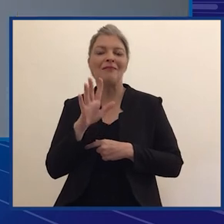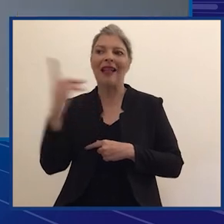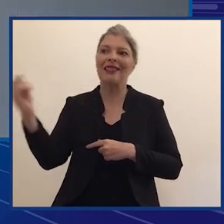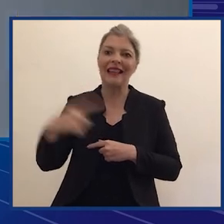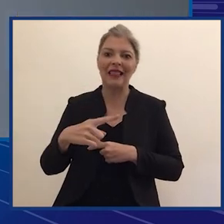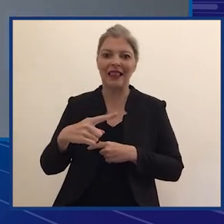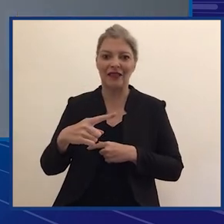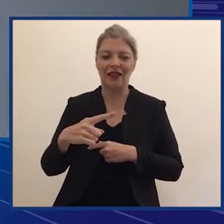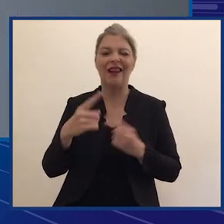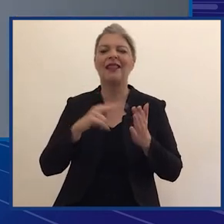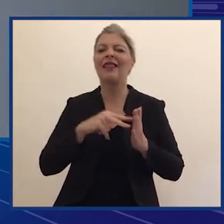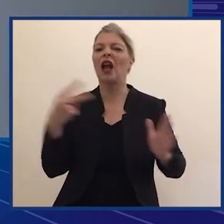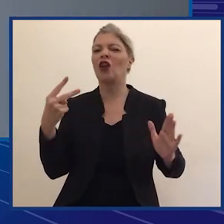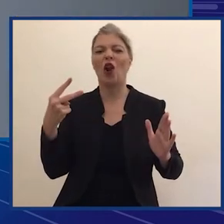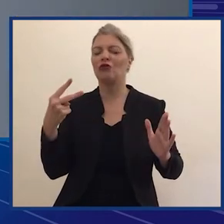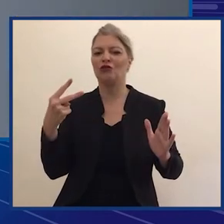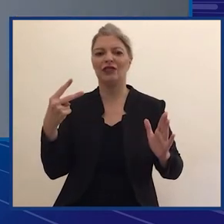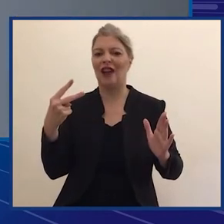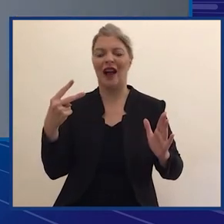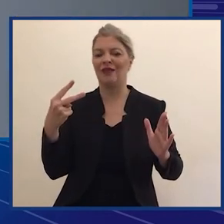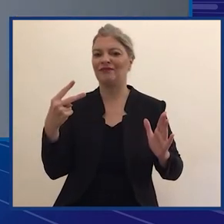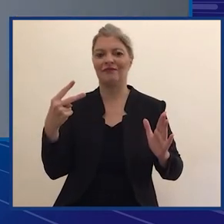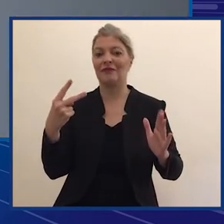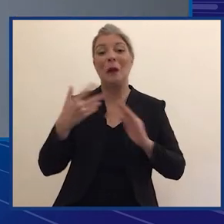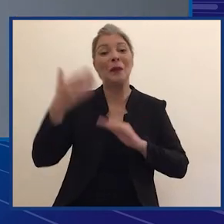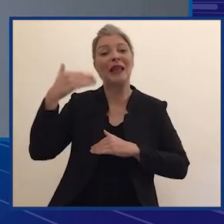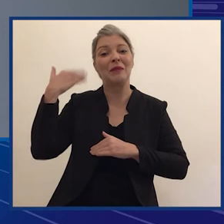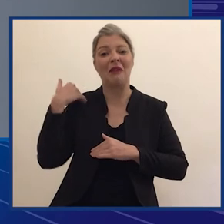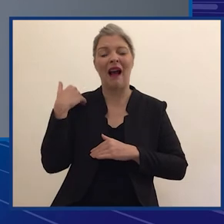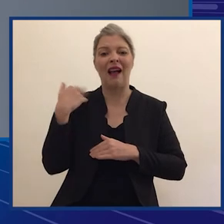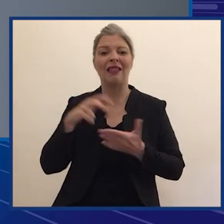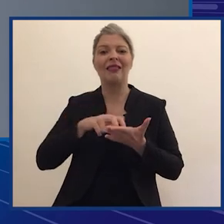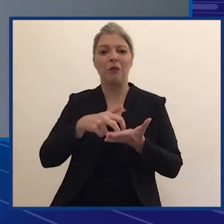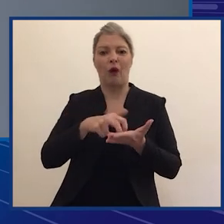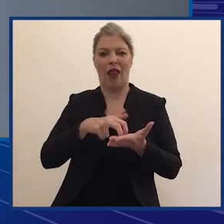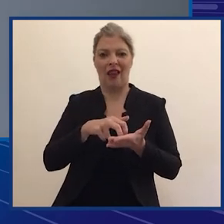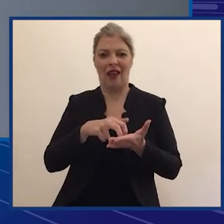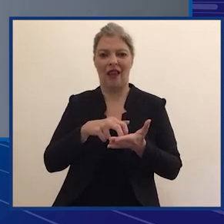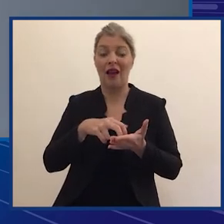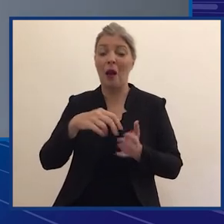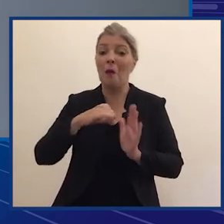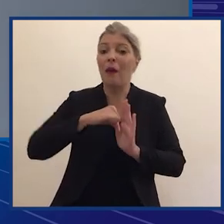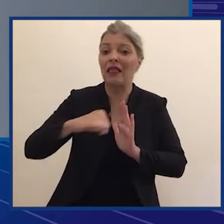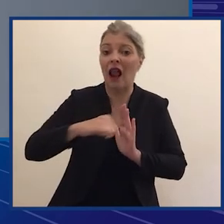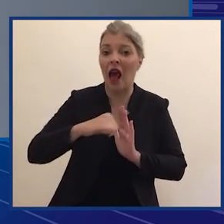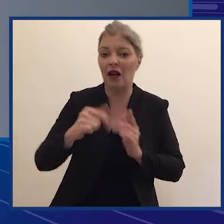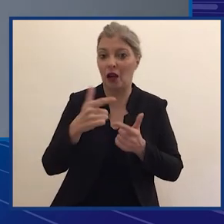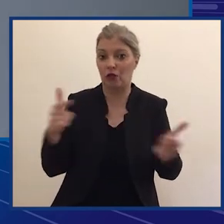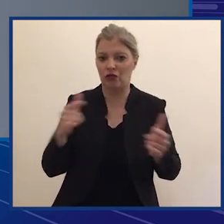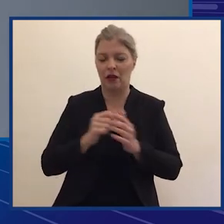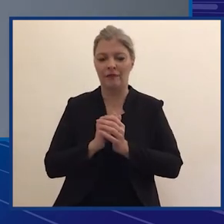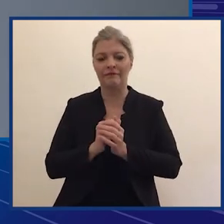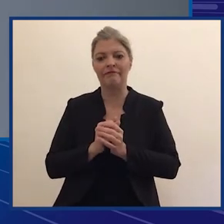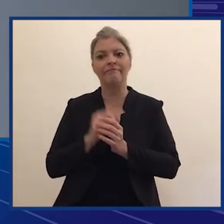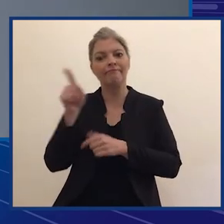sono inviate tramite una tecnologia robusta, professionale, quale Tetra, però a banda limitata. Si vuole mandare